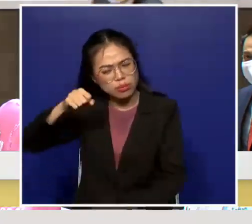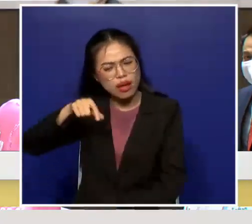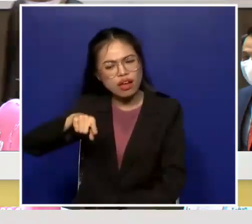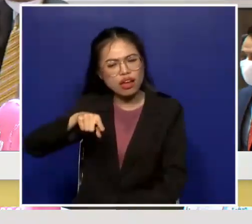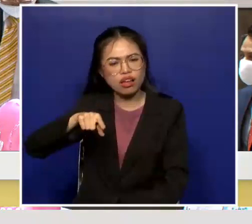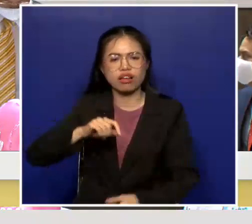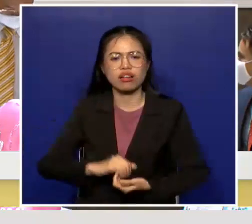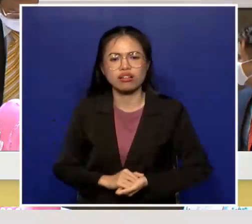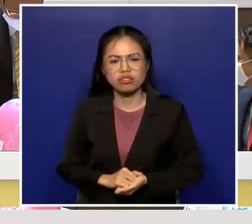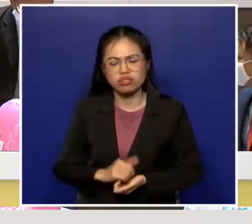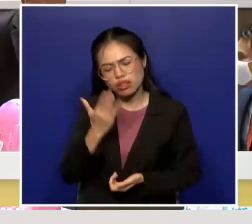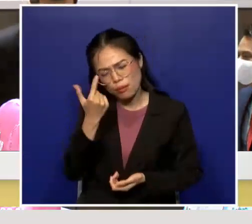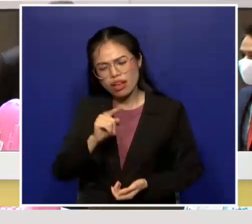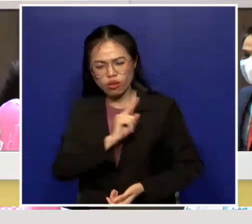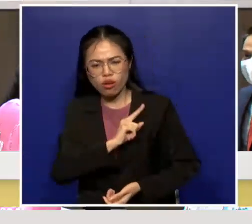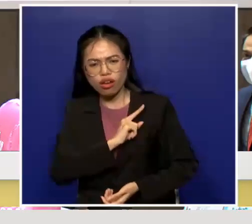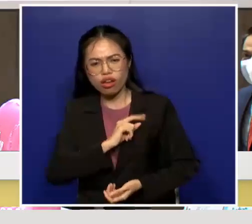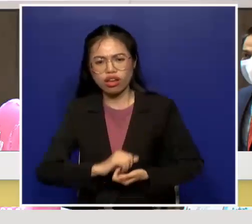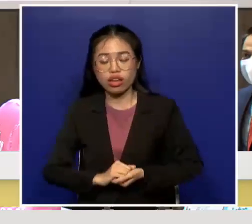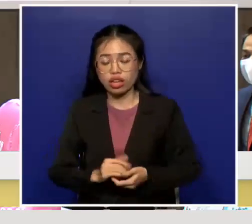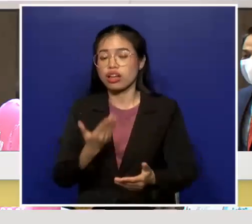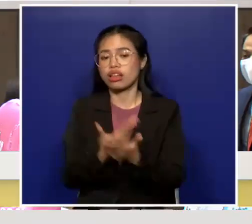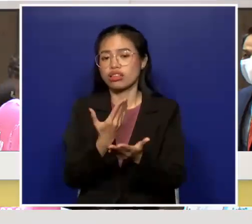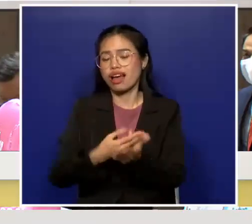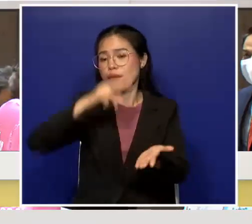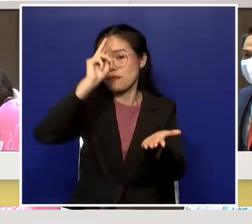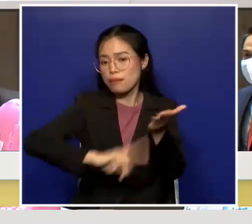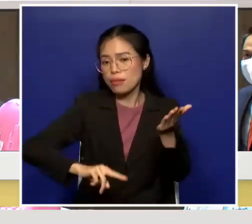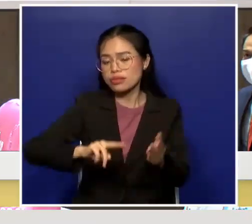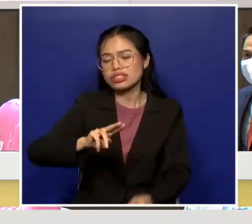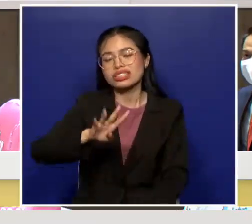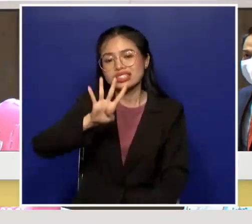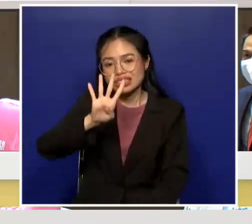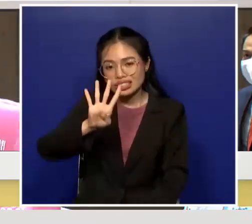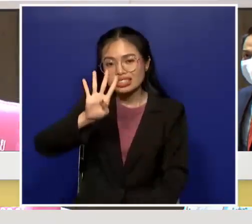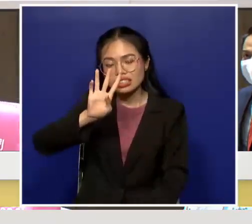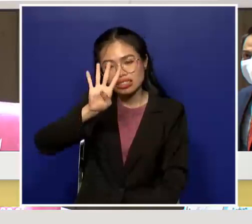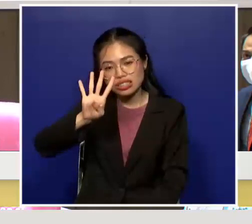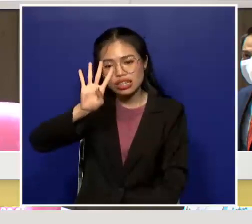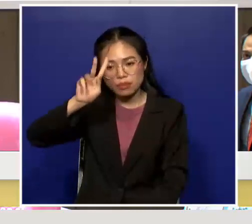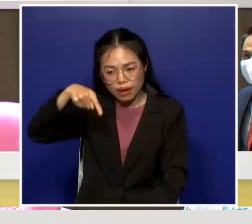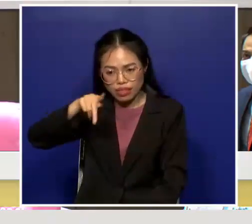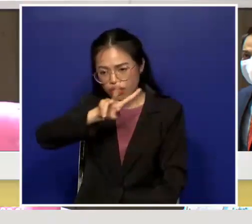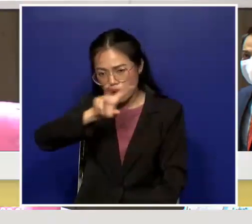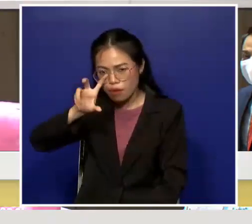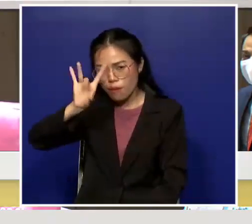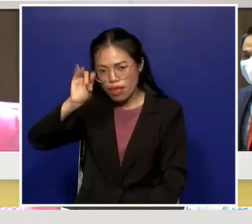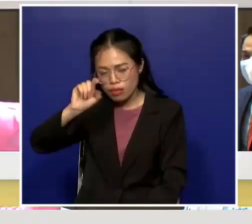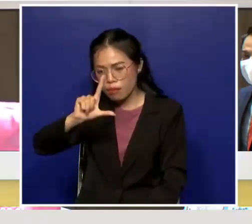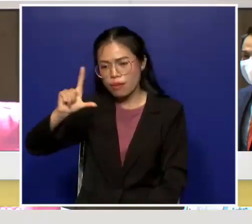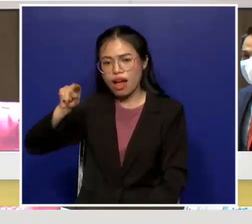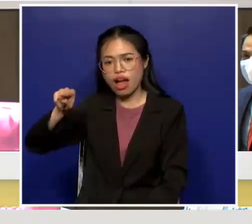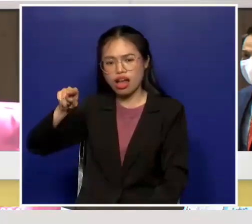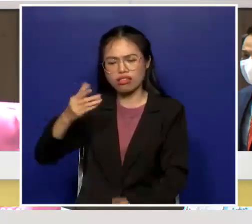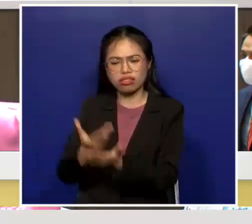องทำไมต้องไปเองยกเงินค่าปรับไป4,380ล้านใบเสร็จไหมเนี่ยคุณไปยกเงิน